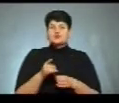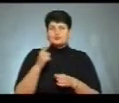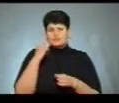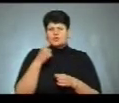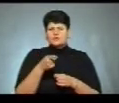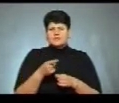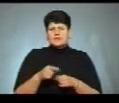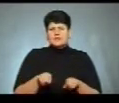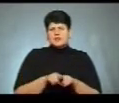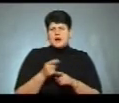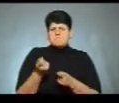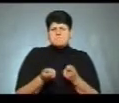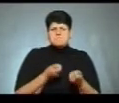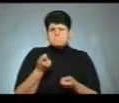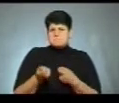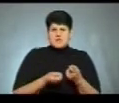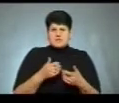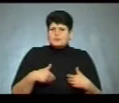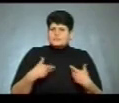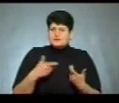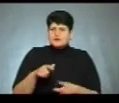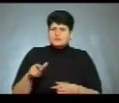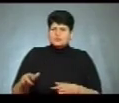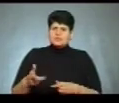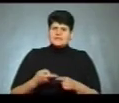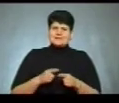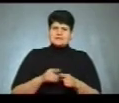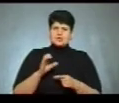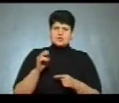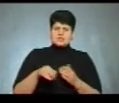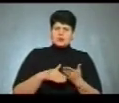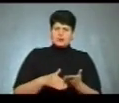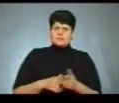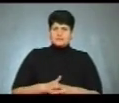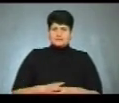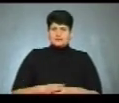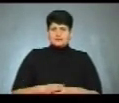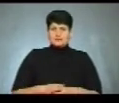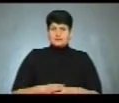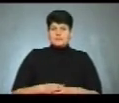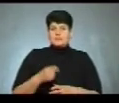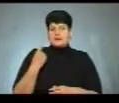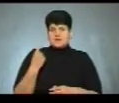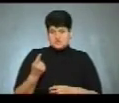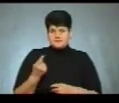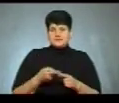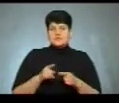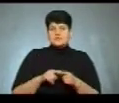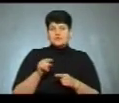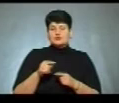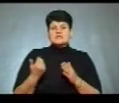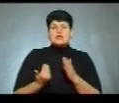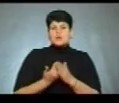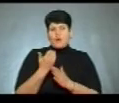думаєте, так мало звертаються люди за цією соціальною допомогою? Тому що, перше, це нова